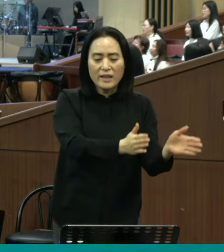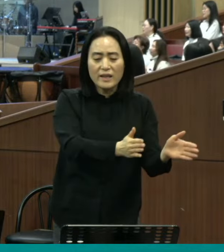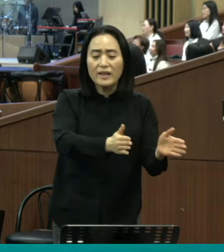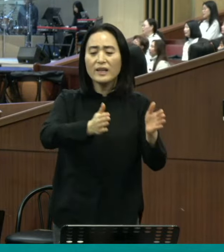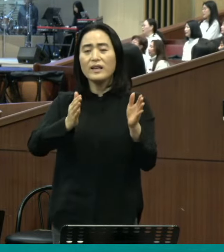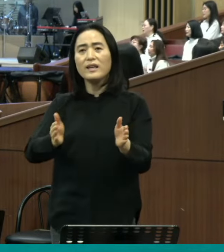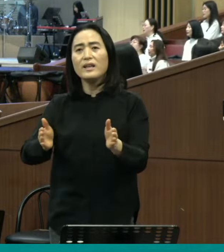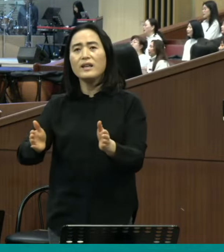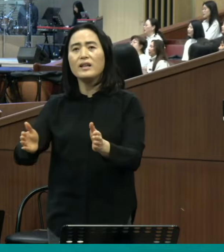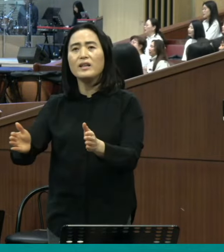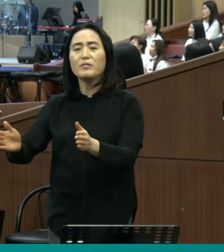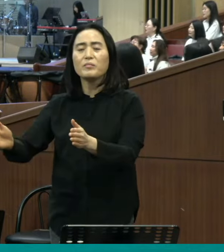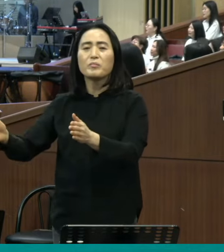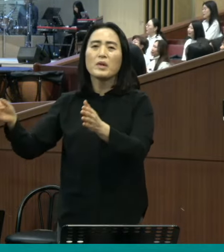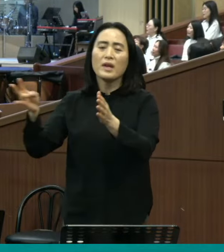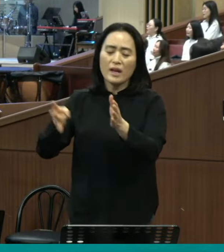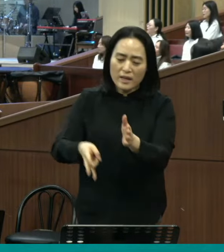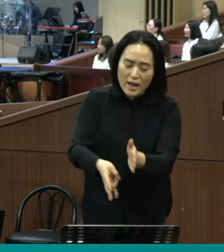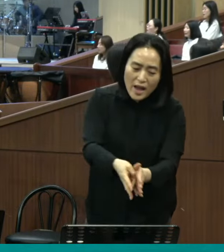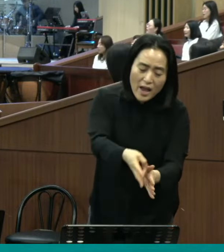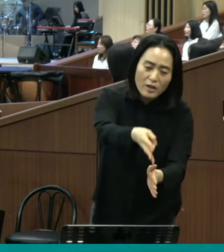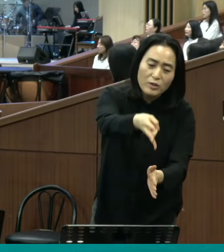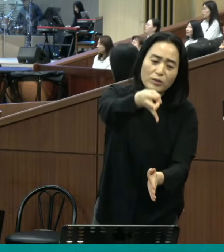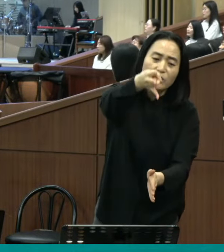준비하시니 예루살렘아